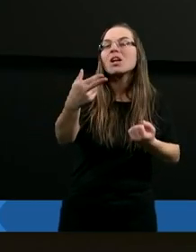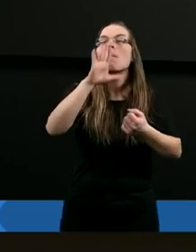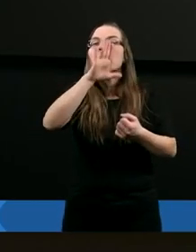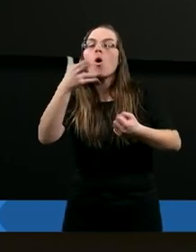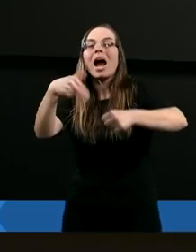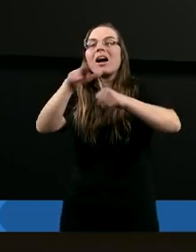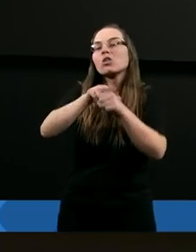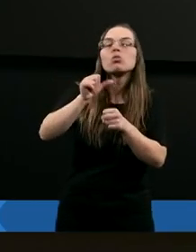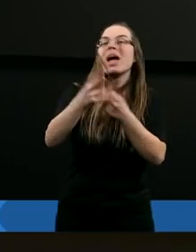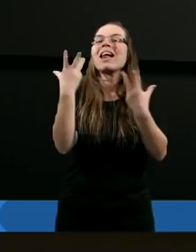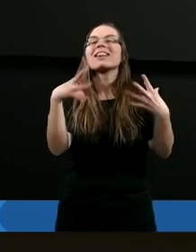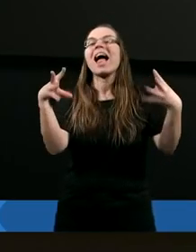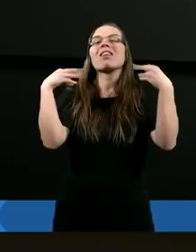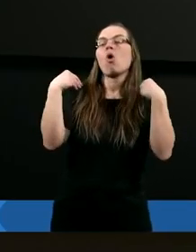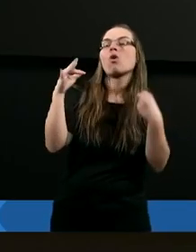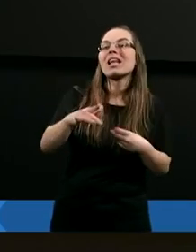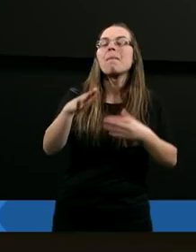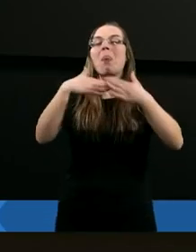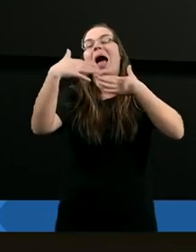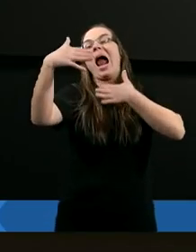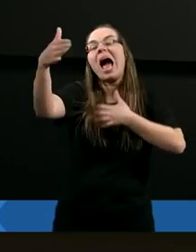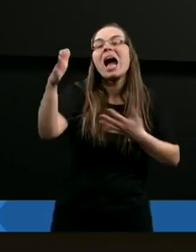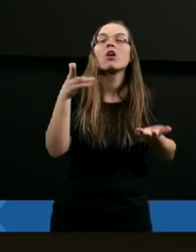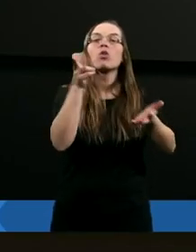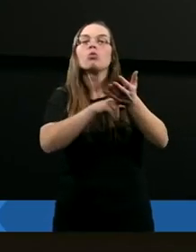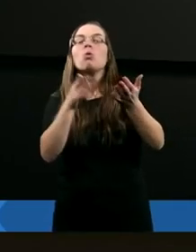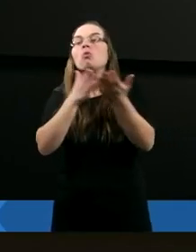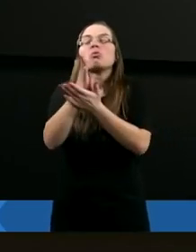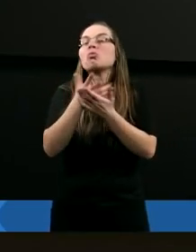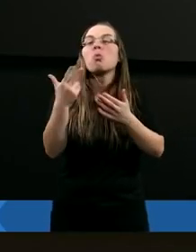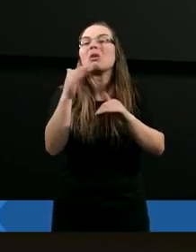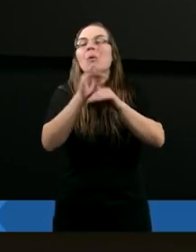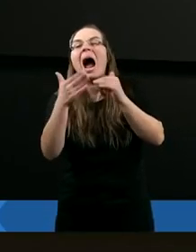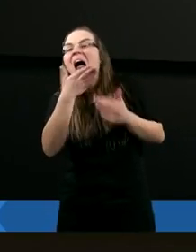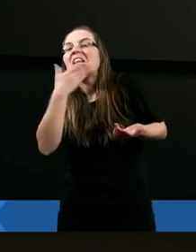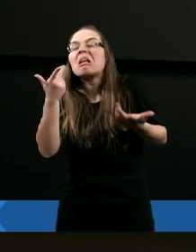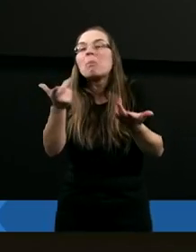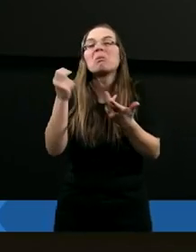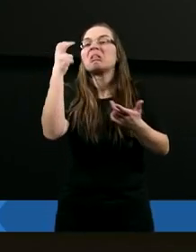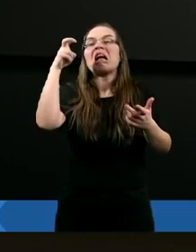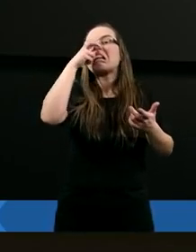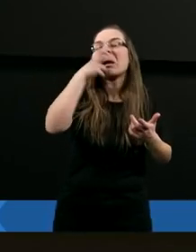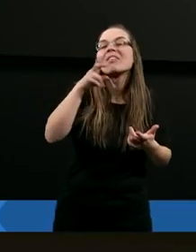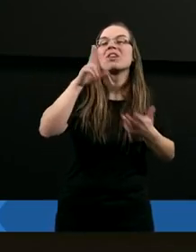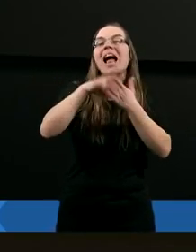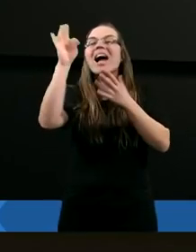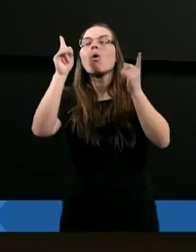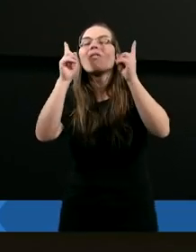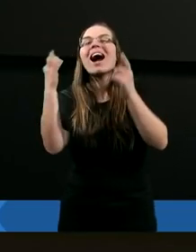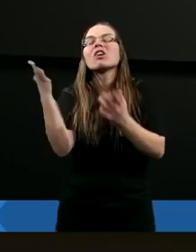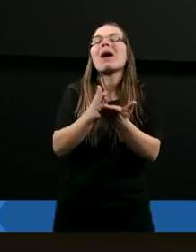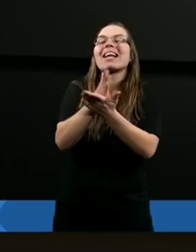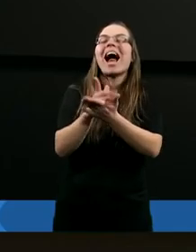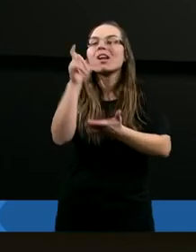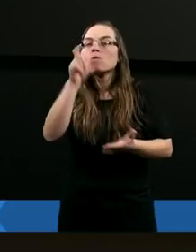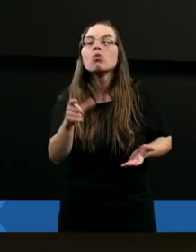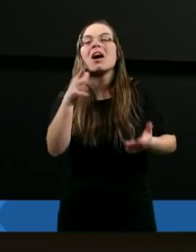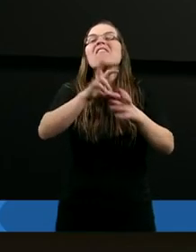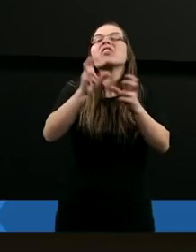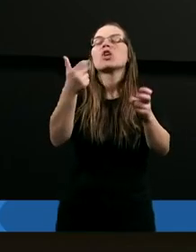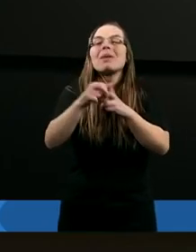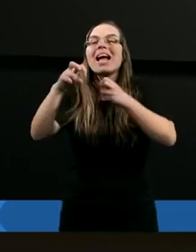który jest taki niedostępny, jest daleki, trzeba zasłużyć na Jego łaskę, na Jego zainteresowanie, na Jego uwagę. Gdzie